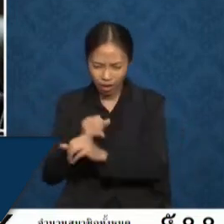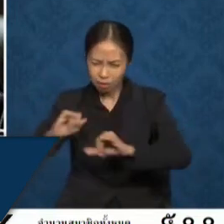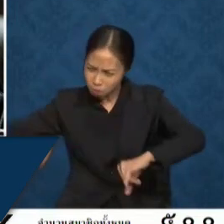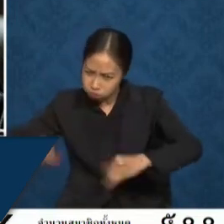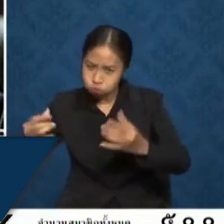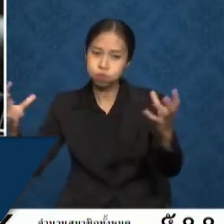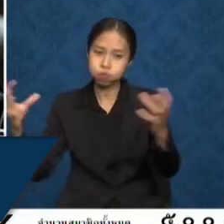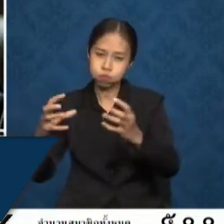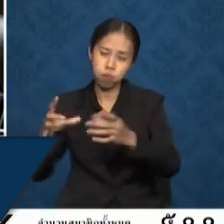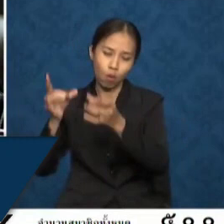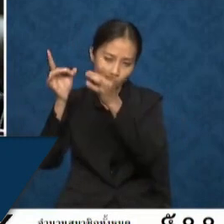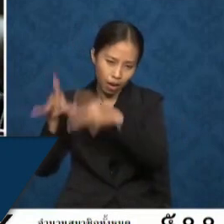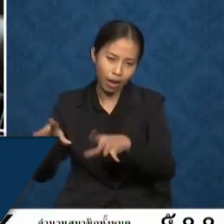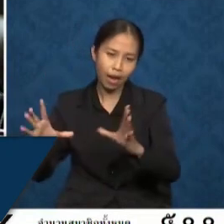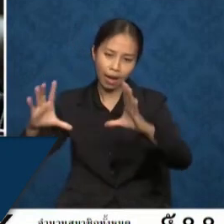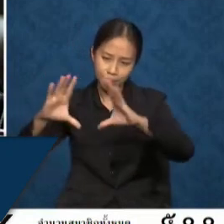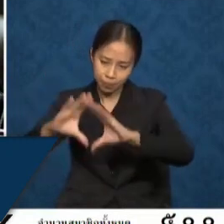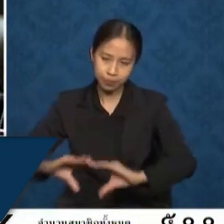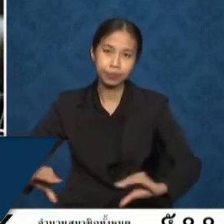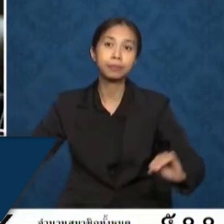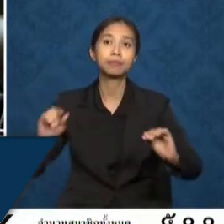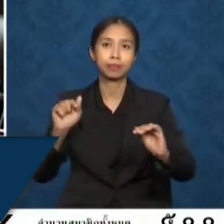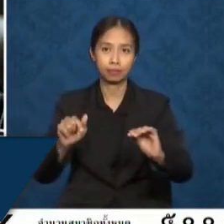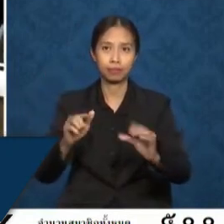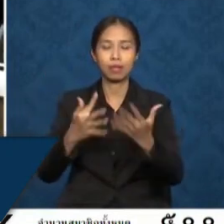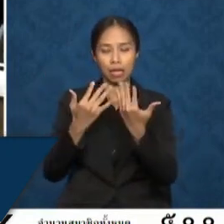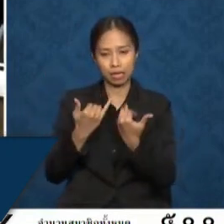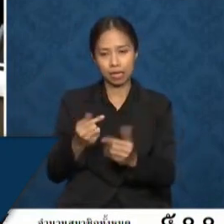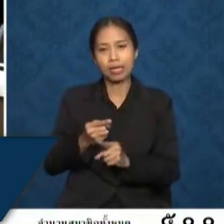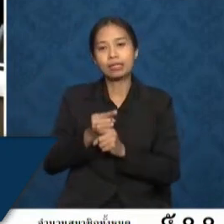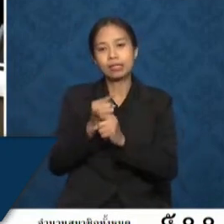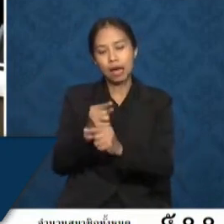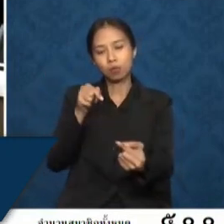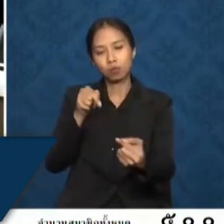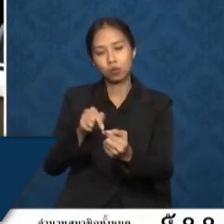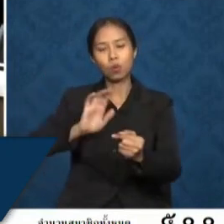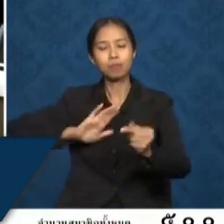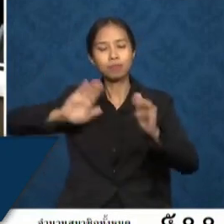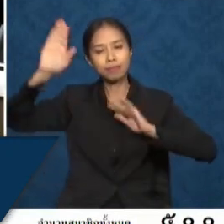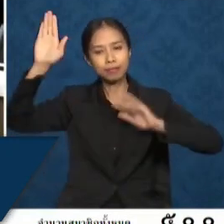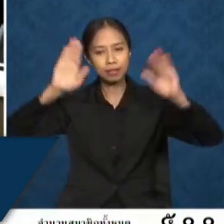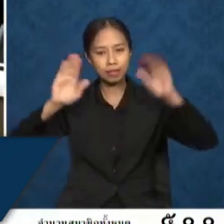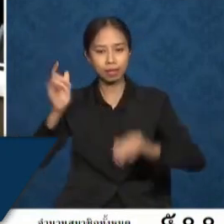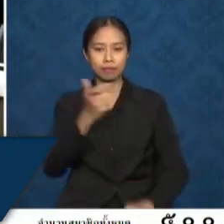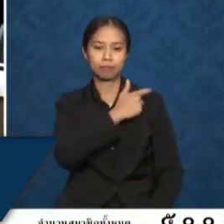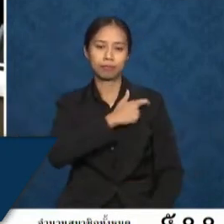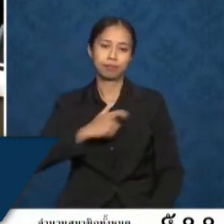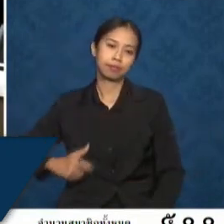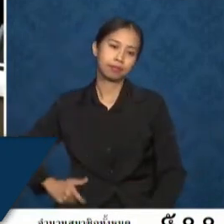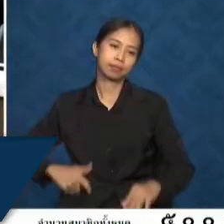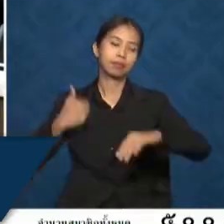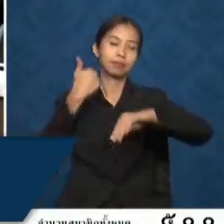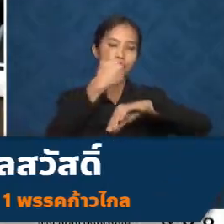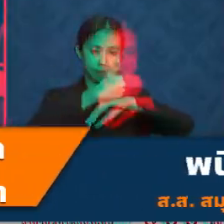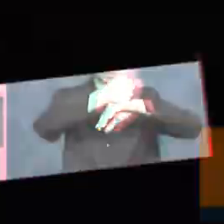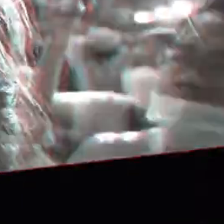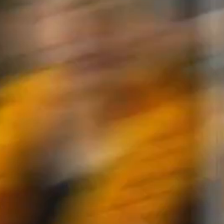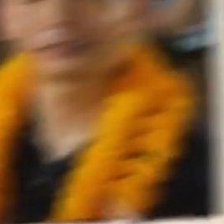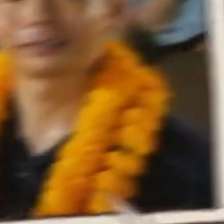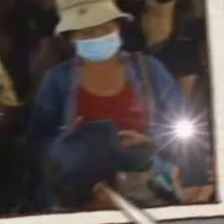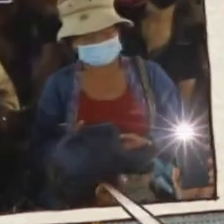ลงเกิดขึนในสังคมไม่ให้บานปลายไปมากกานี้ภายใต้ระบอกประชาทิประตายอัมีพระมหากศัท ทรงเป็ประมค ขอบคณค่ะ